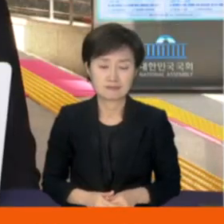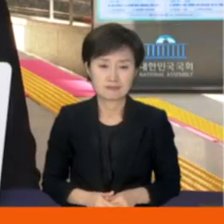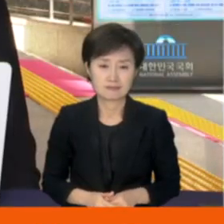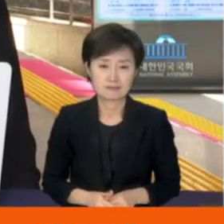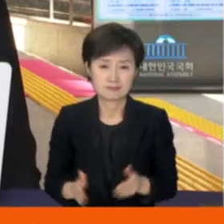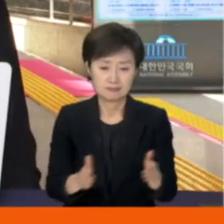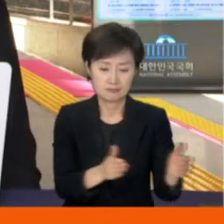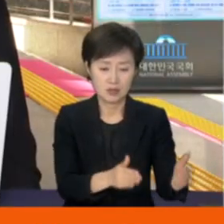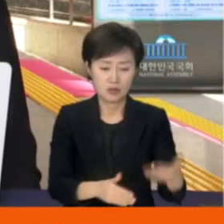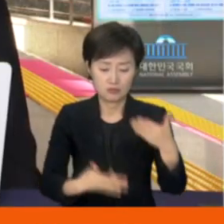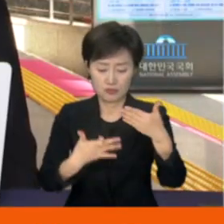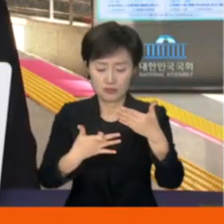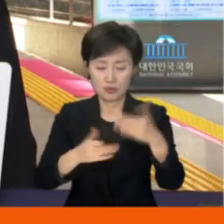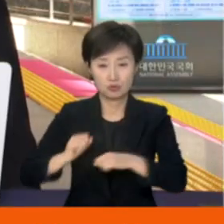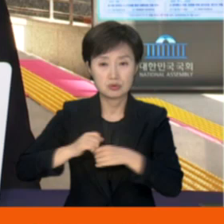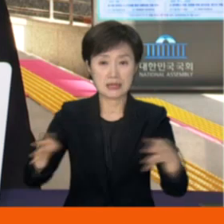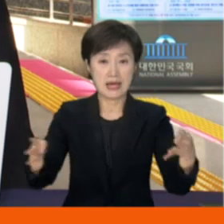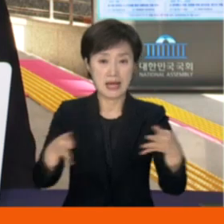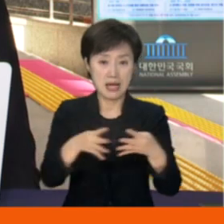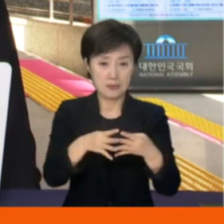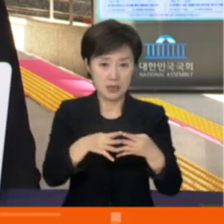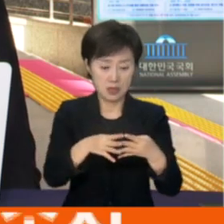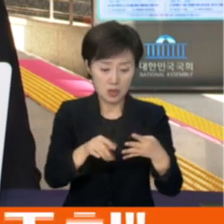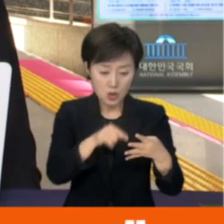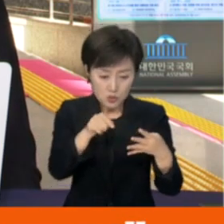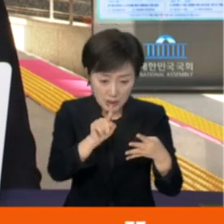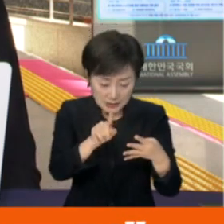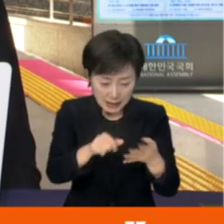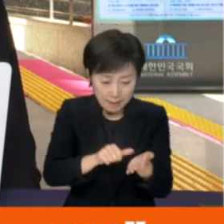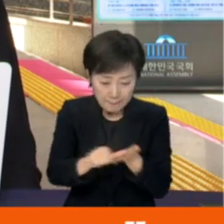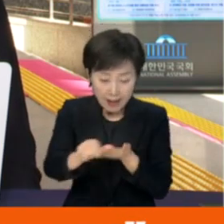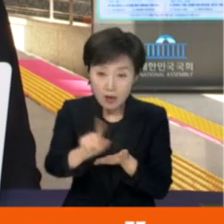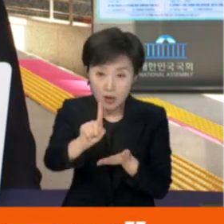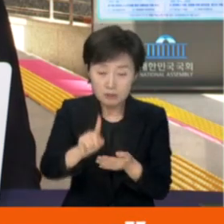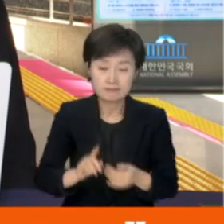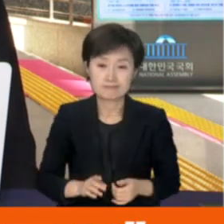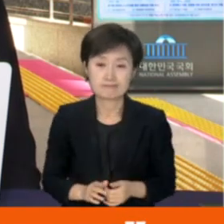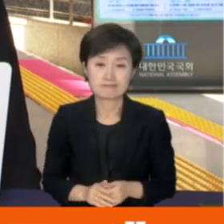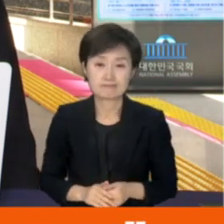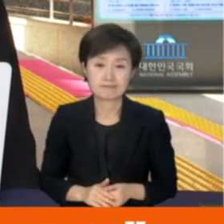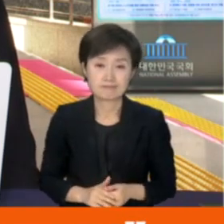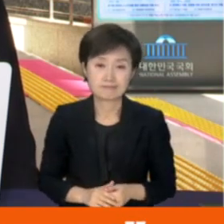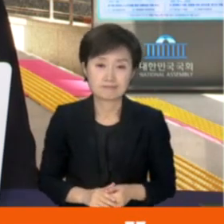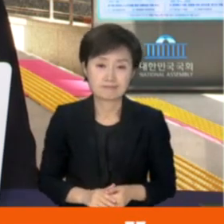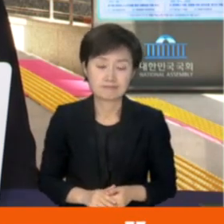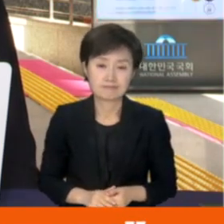자, 9.19 군사합의의 효력 일부 정지에 대한 정치권 반응 정리해볼까요?